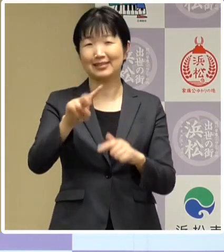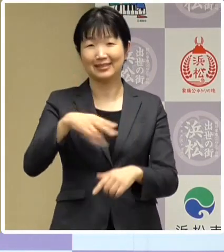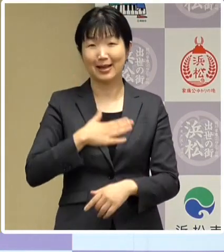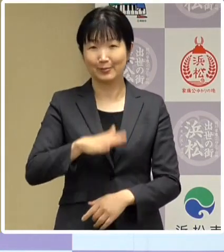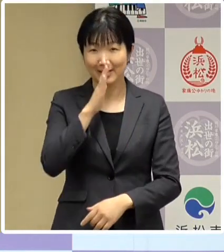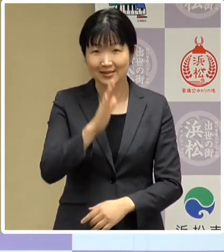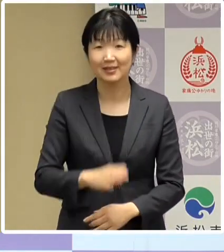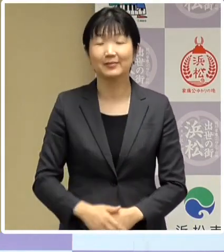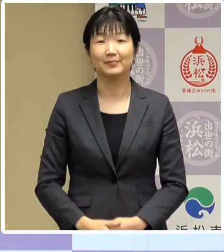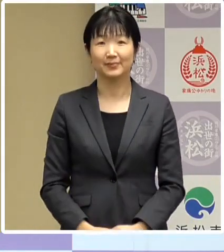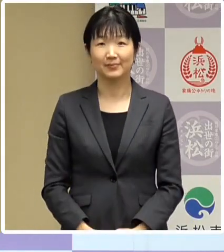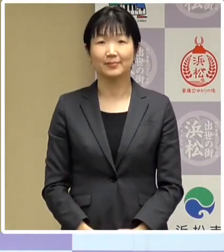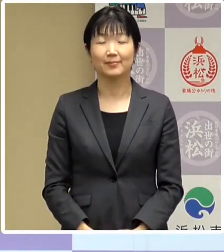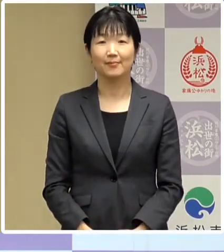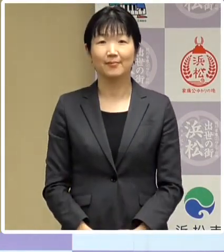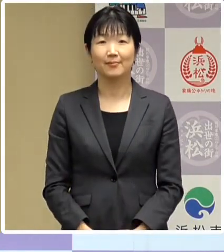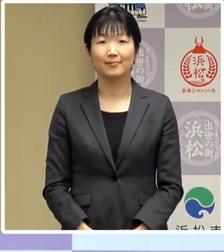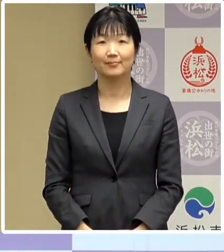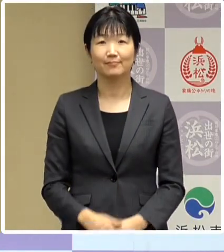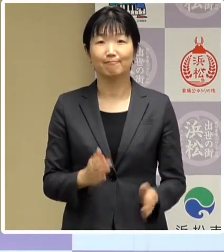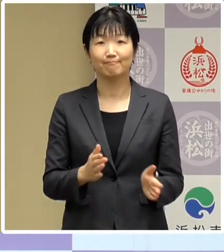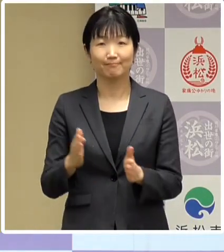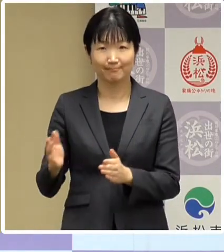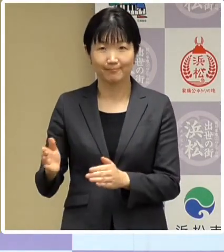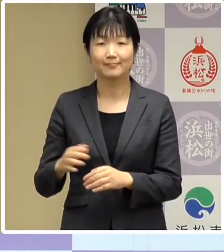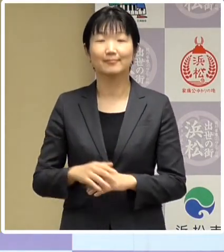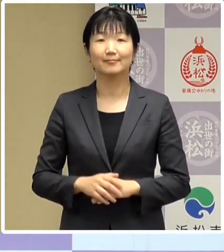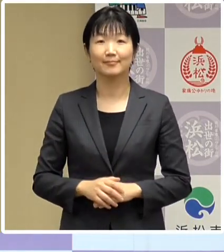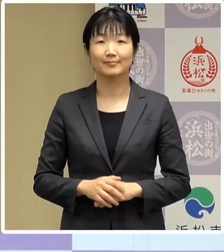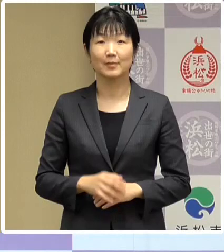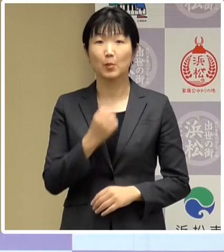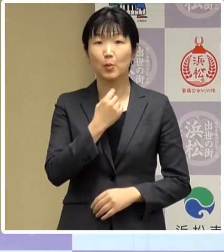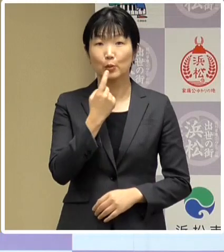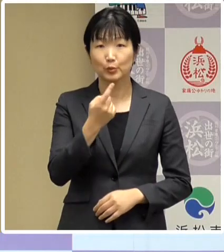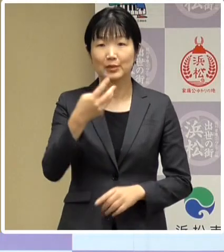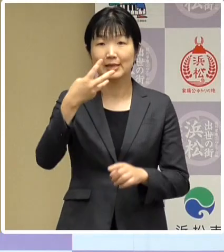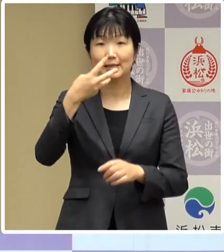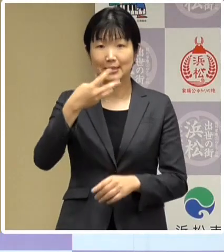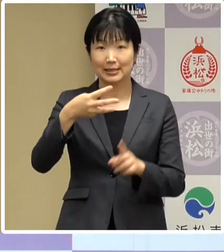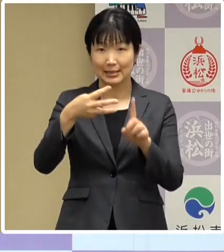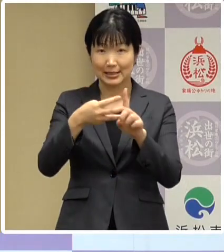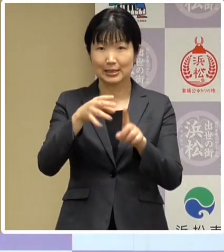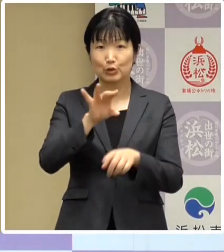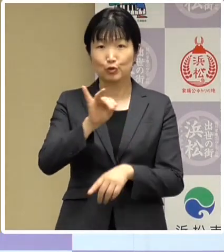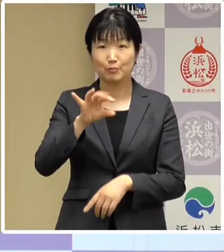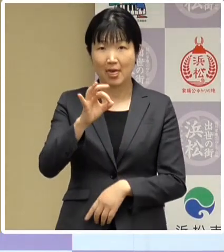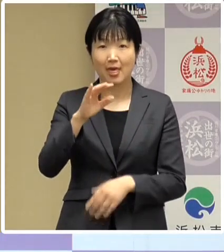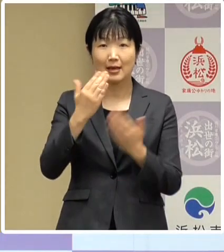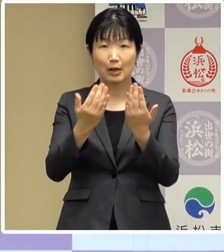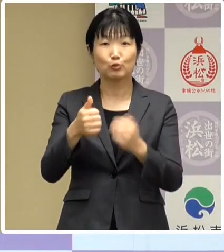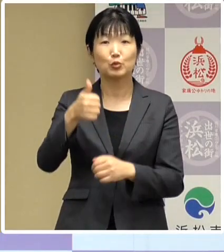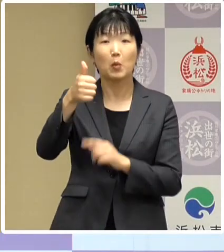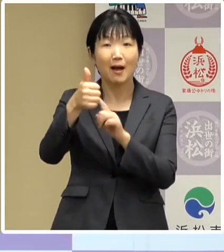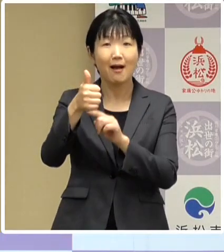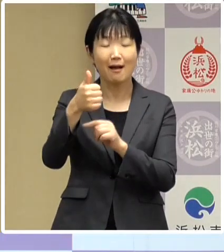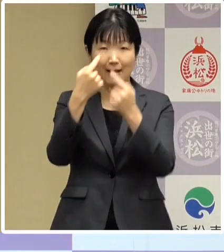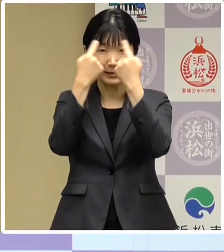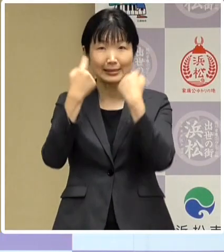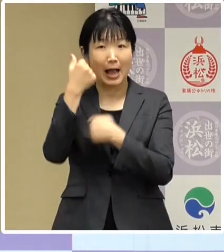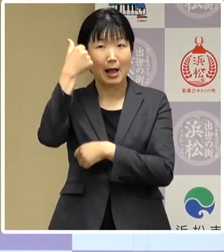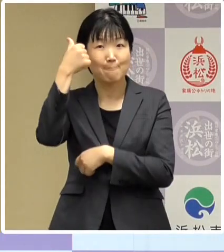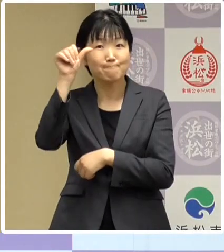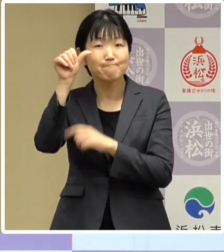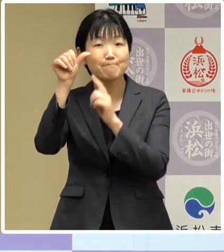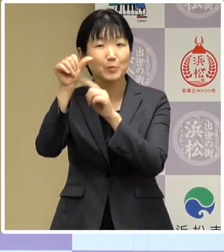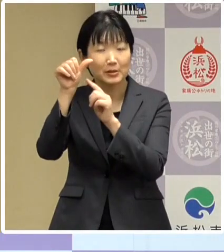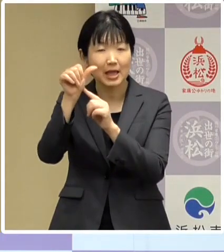。 続いてその、もう一点、いずめ学長がですね、はい、まあ、数ヶ月後にこう試案としてモデル展示案を、